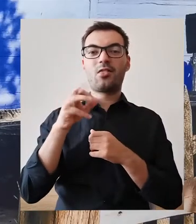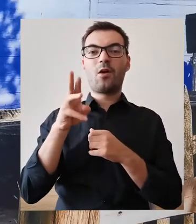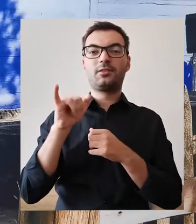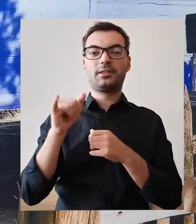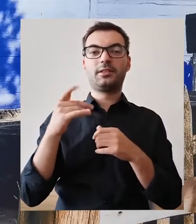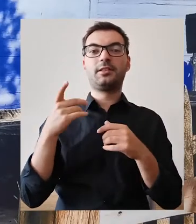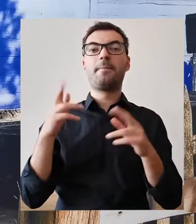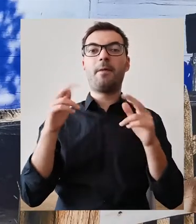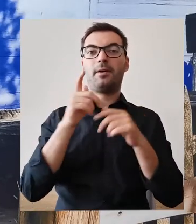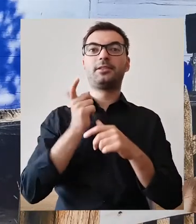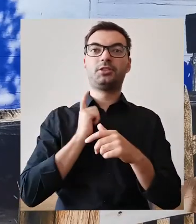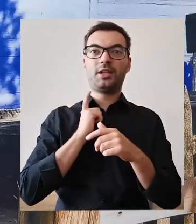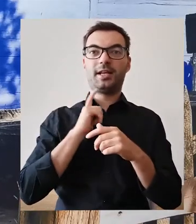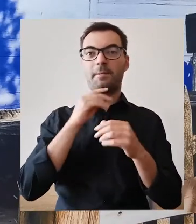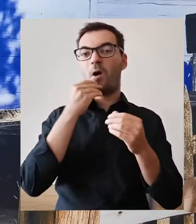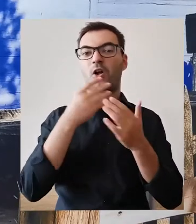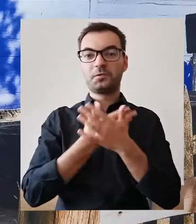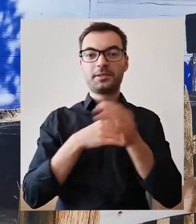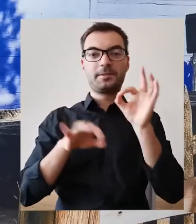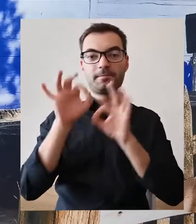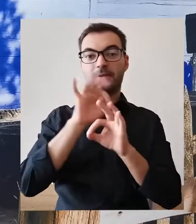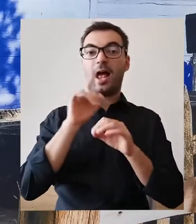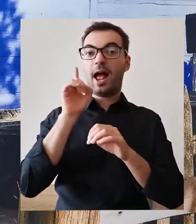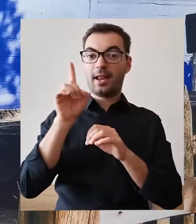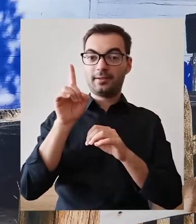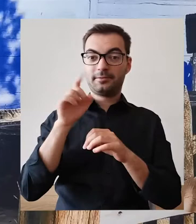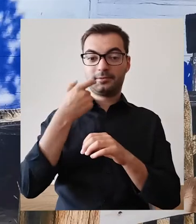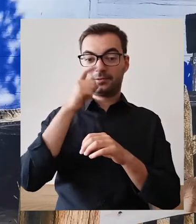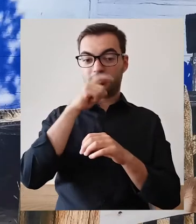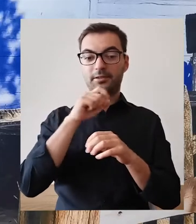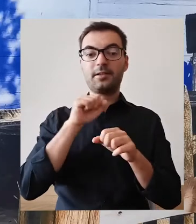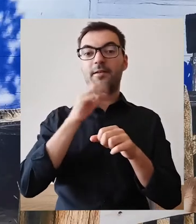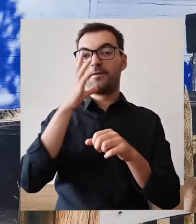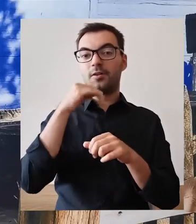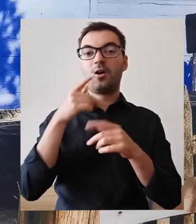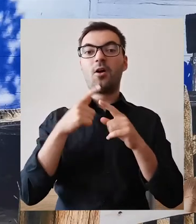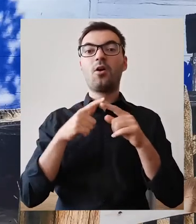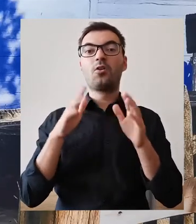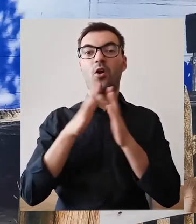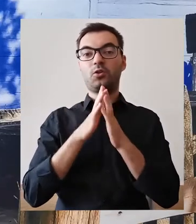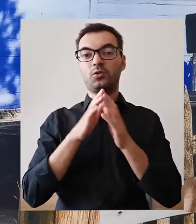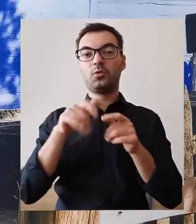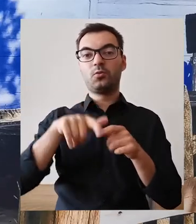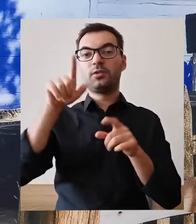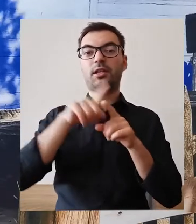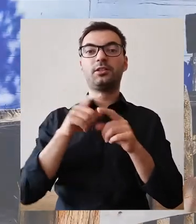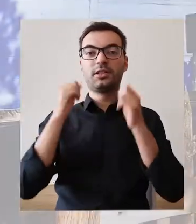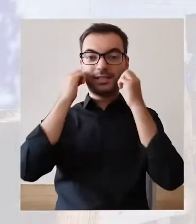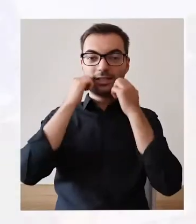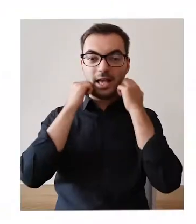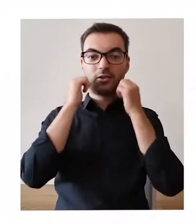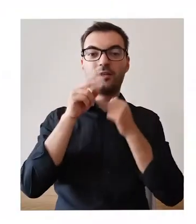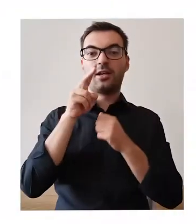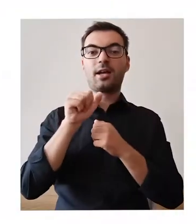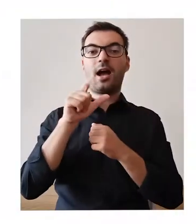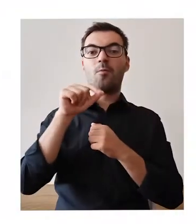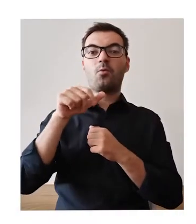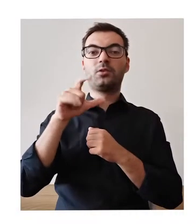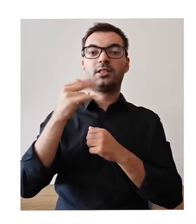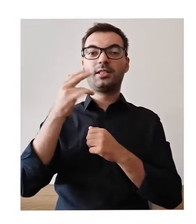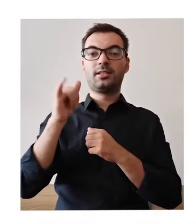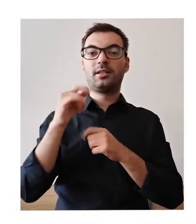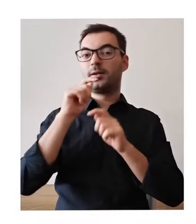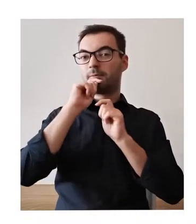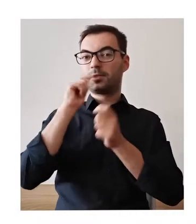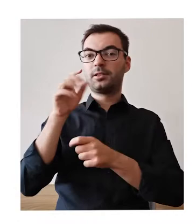czekam wciąż na odświeżenie za to całkiem nieźle mają się budynki kościoła i klasztoru kapucynów ufundowane